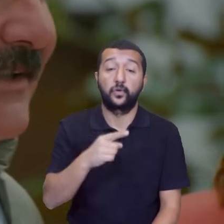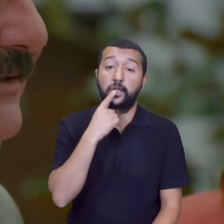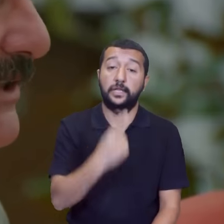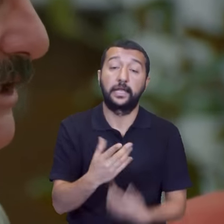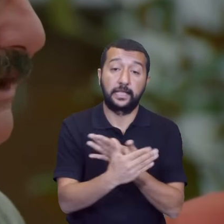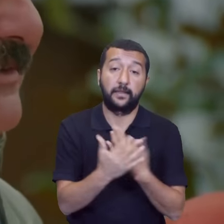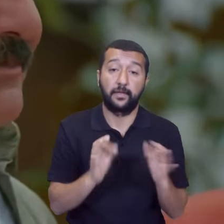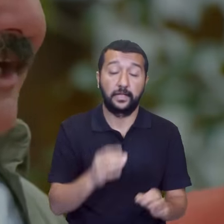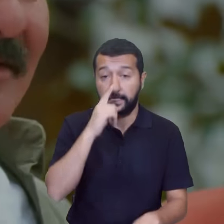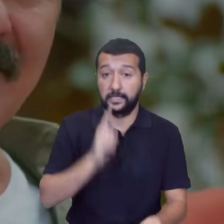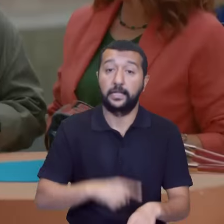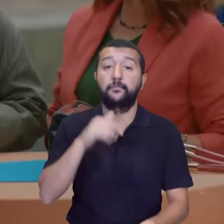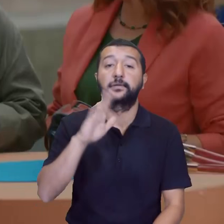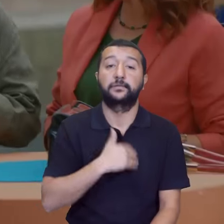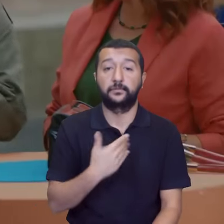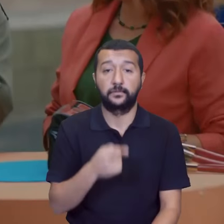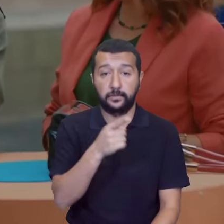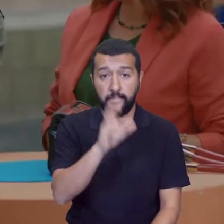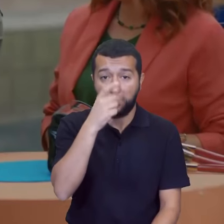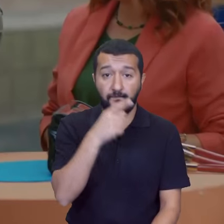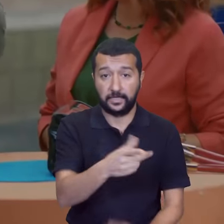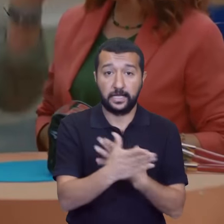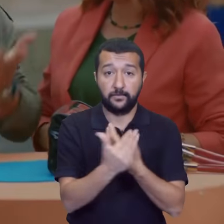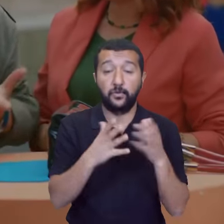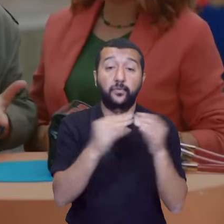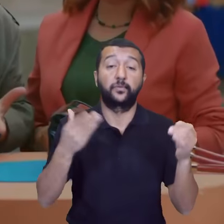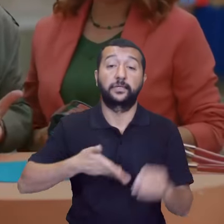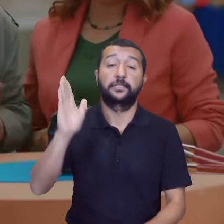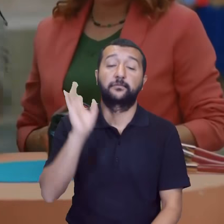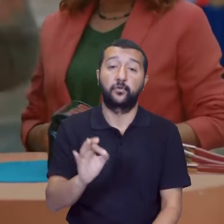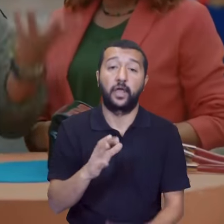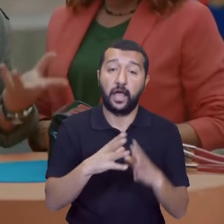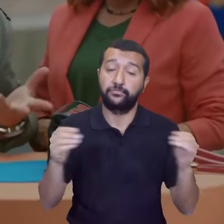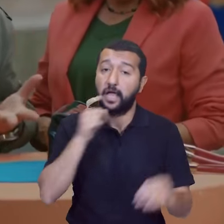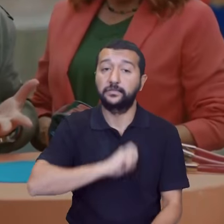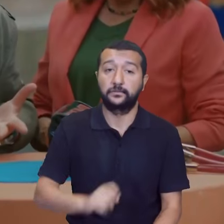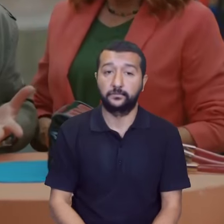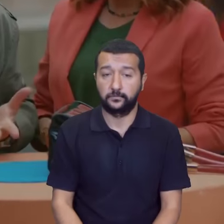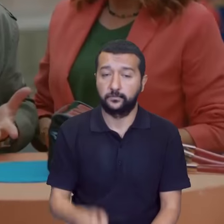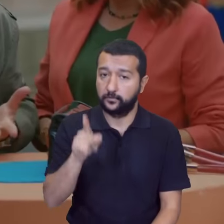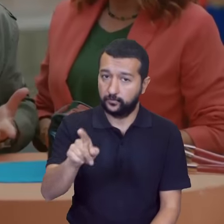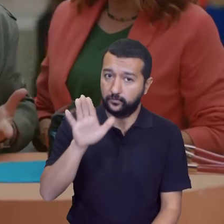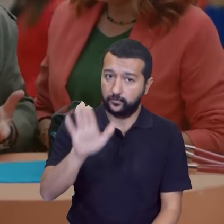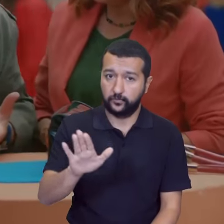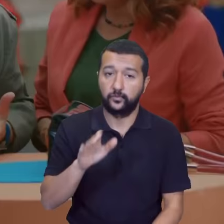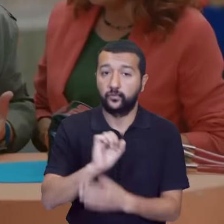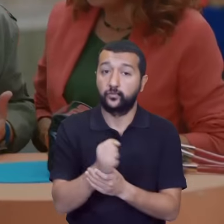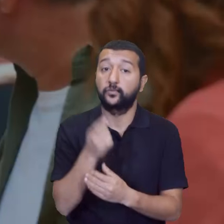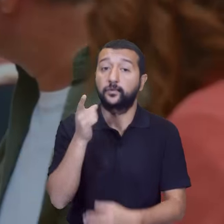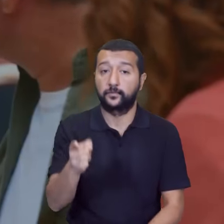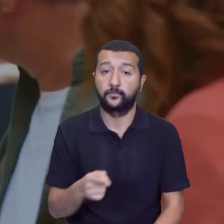derlerdi. İnanmazdım ya. Mavi kelebeğim uçtu gitti böyle havaya. Yok oldu. Önünü tuttu. Şşş,